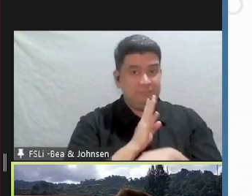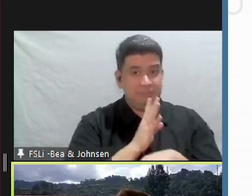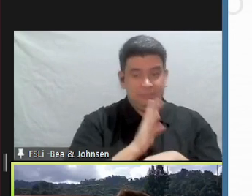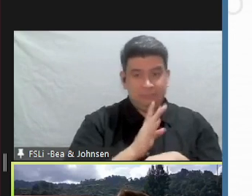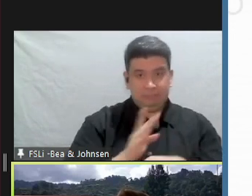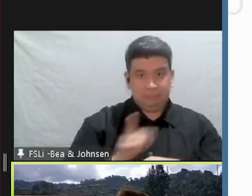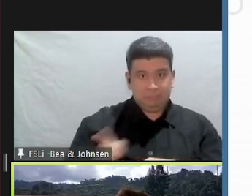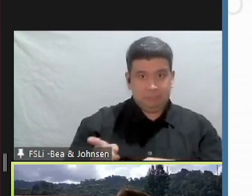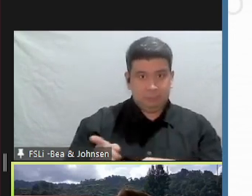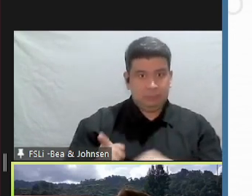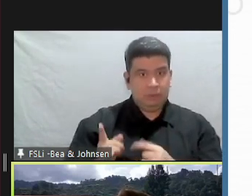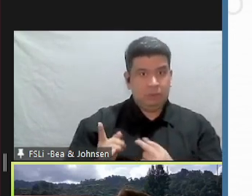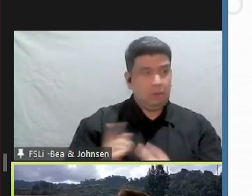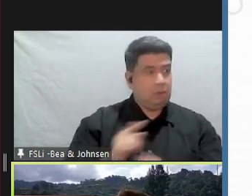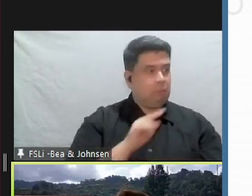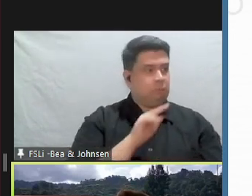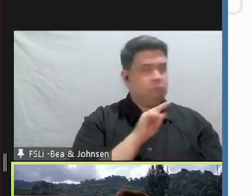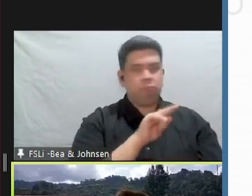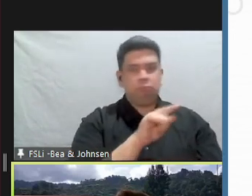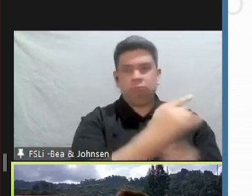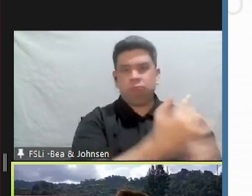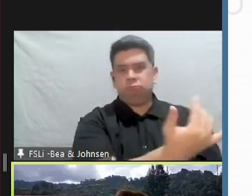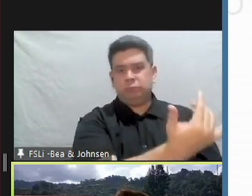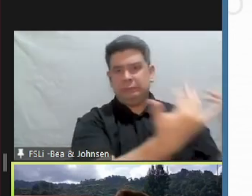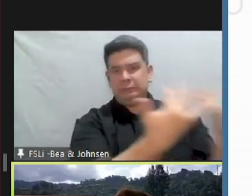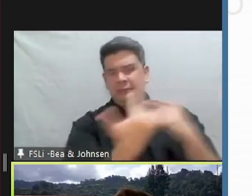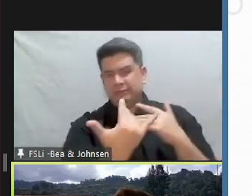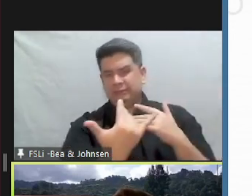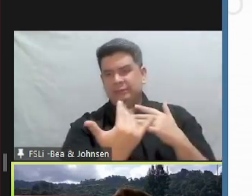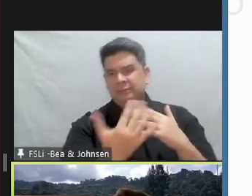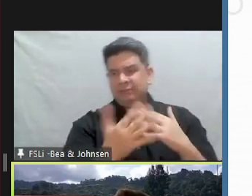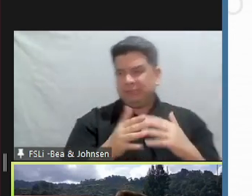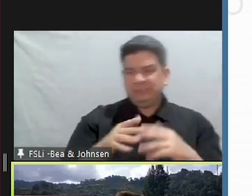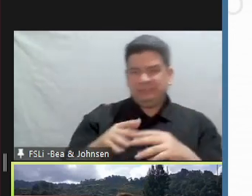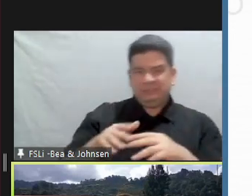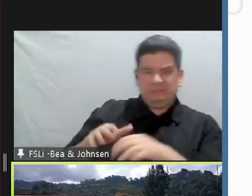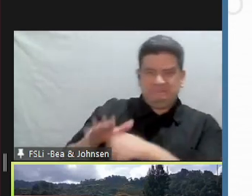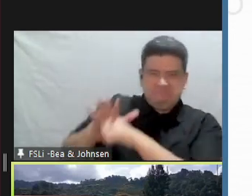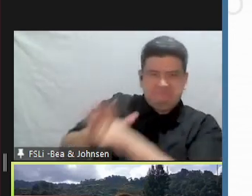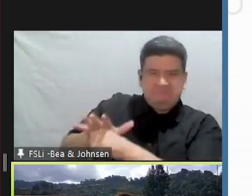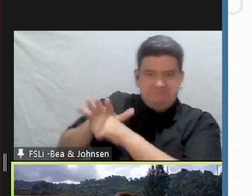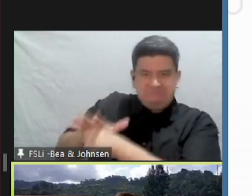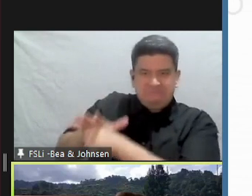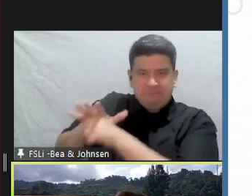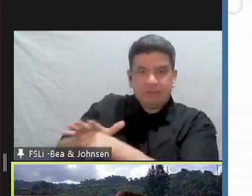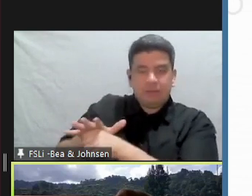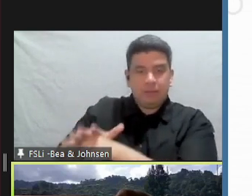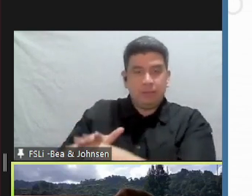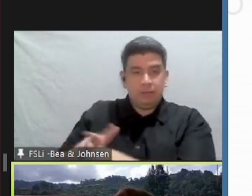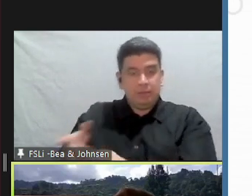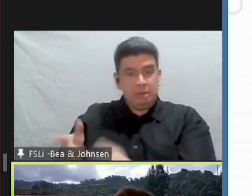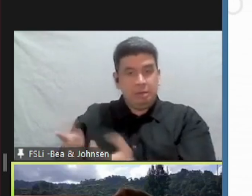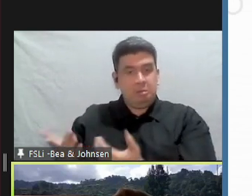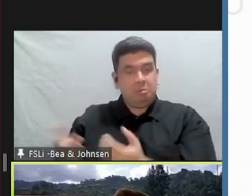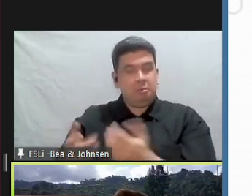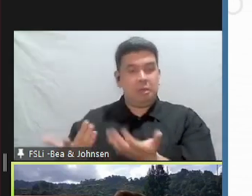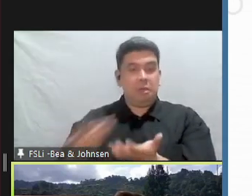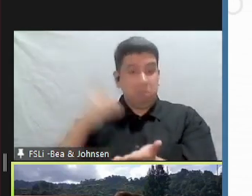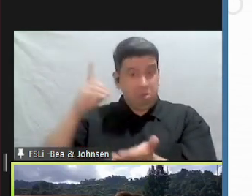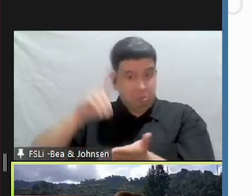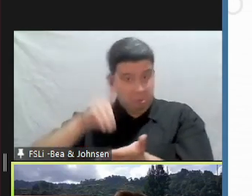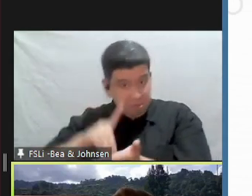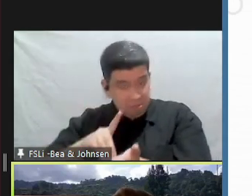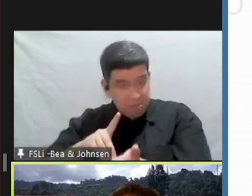ay pinahirapan, ano, hindi sila binigyan ng mga papeles, hindi sila binigyan ng mga trabaho sa munisipyo, hindi